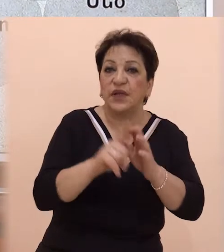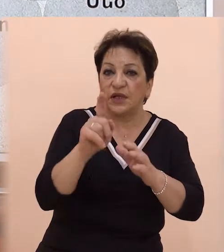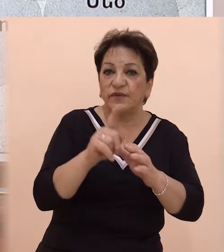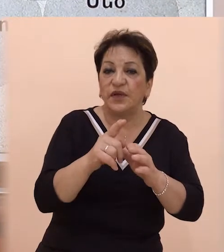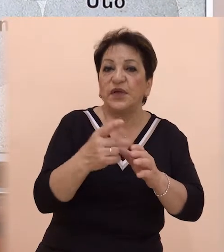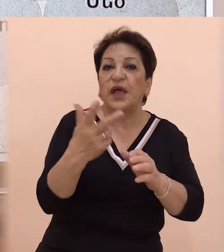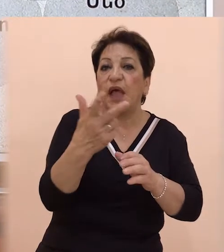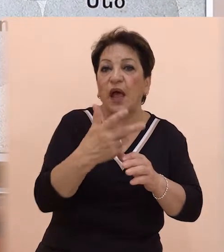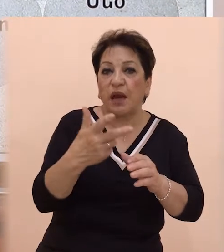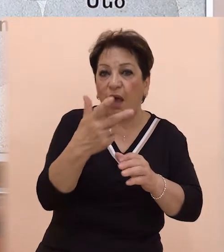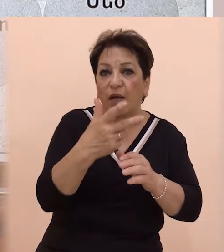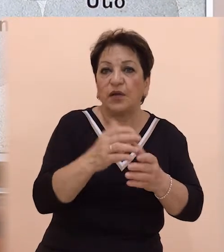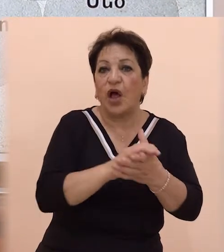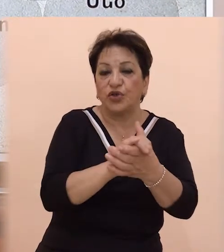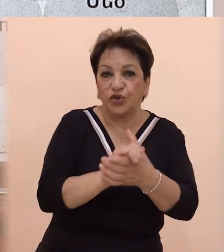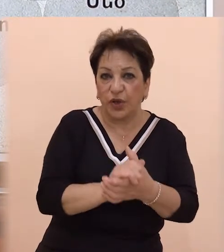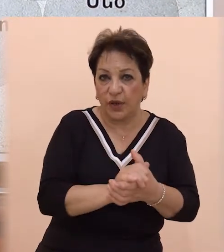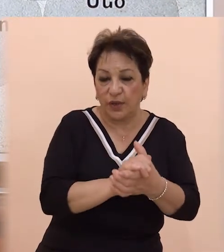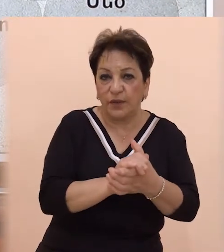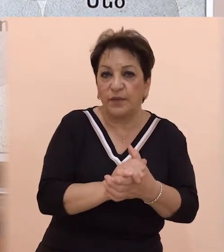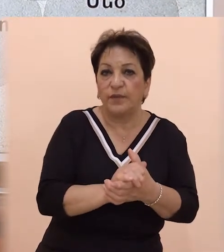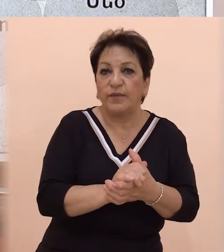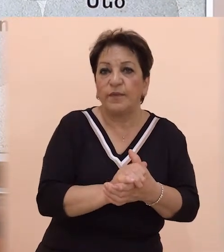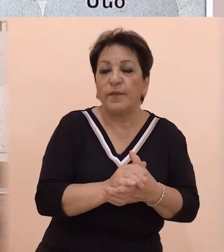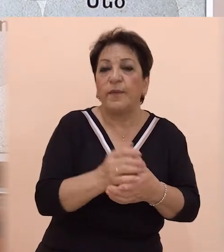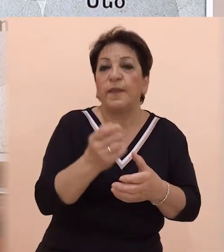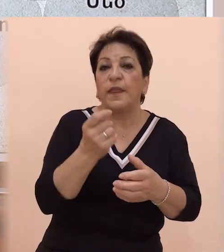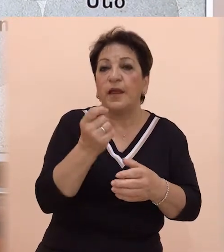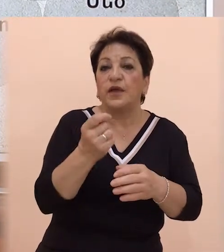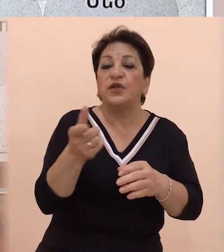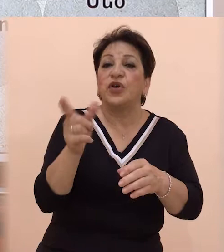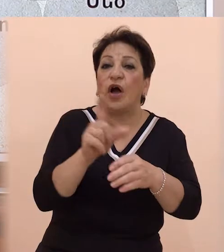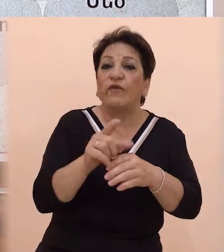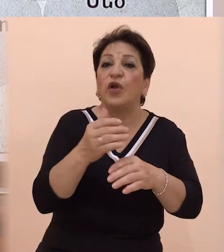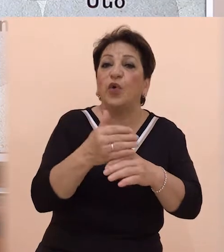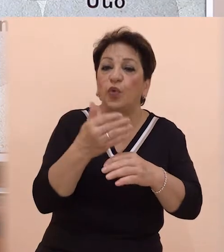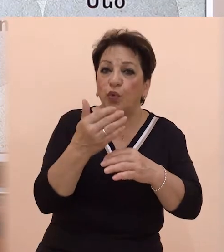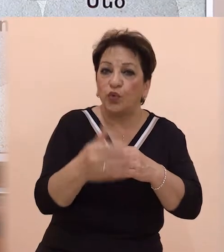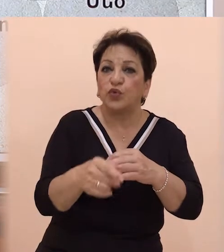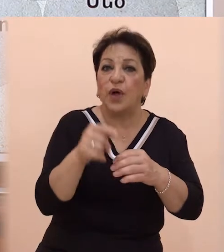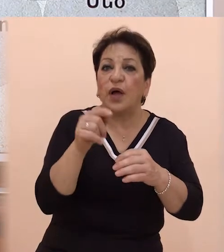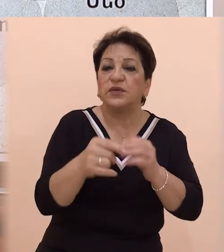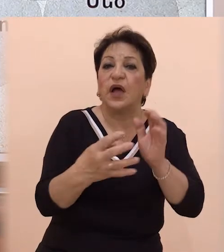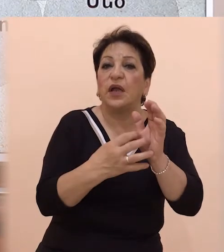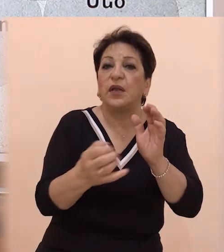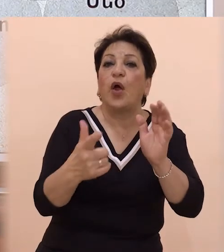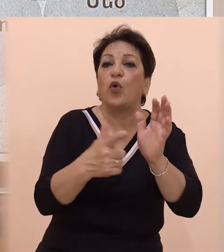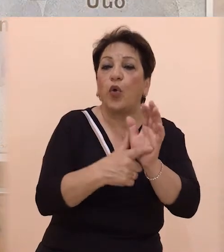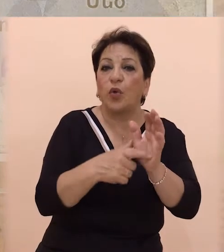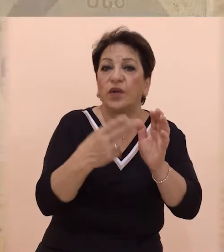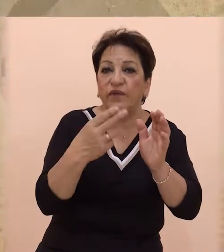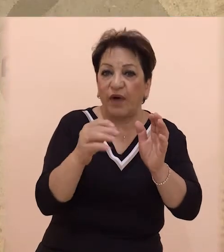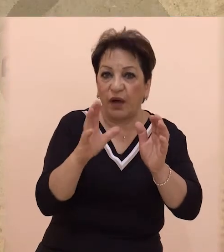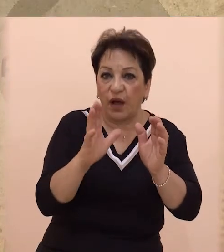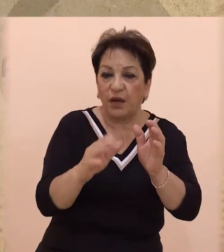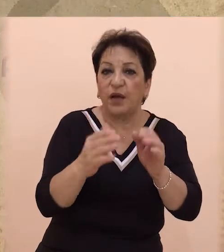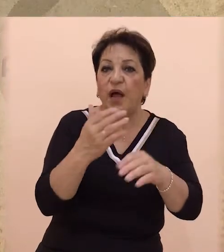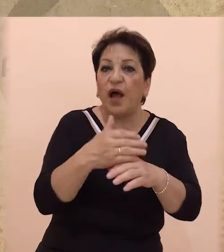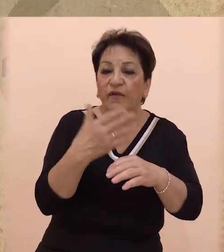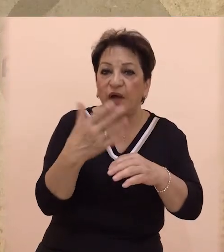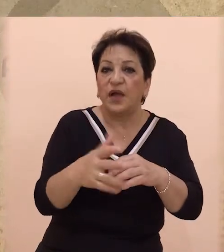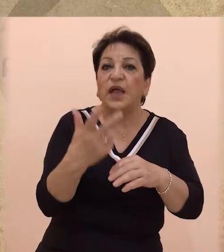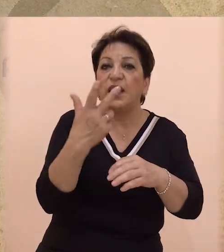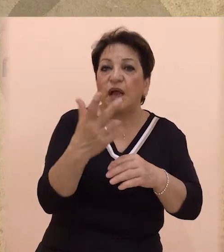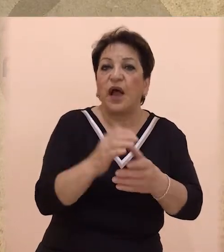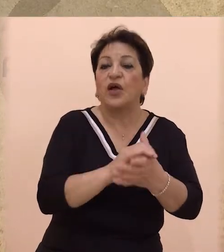երյակ դաշինքը։ Կիչ ավելի ուժ հազարին արյոտ թվականին ավարդվեց երյակ